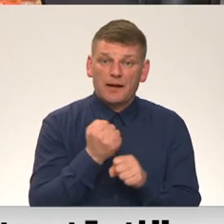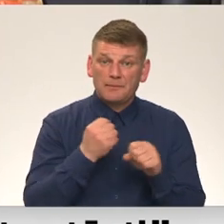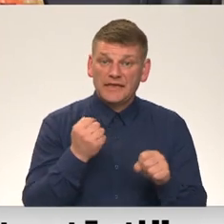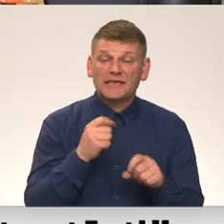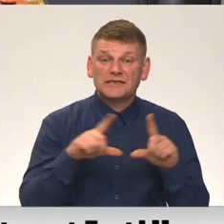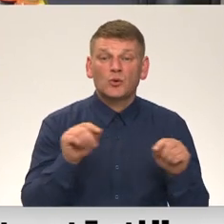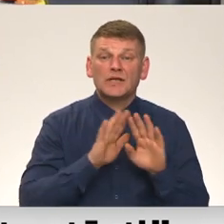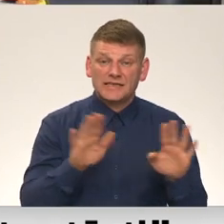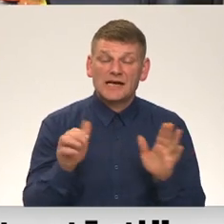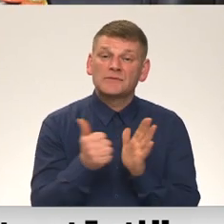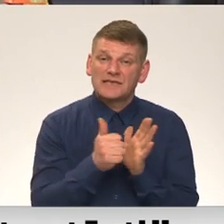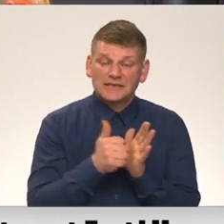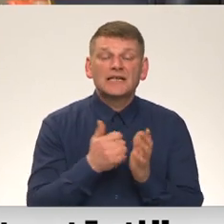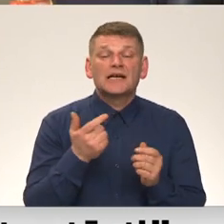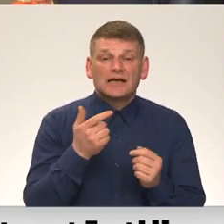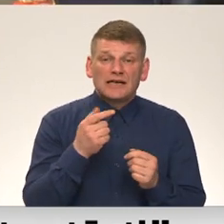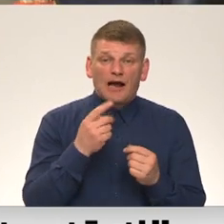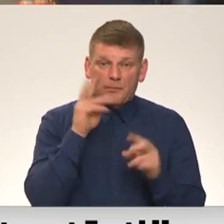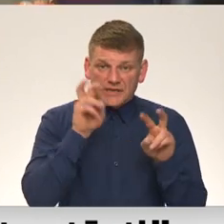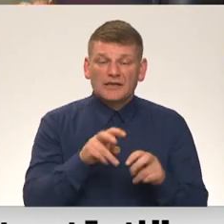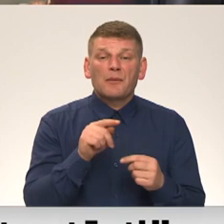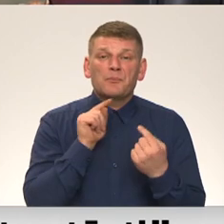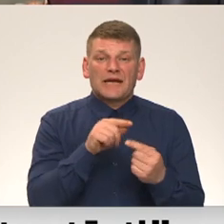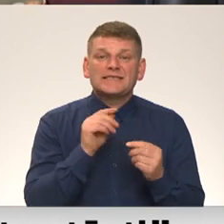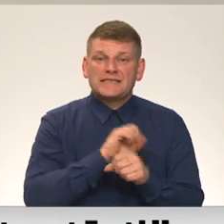izstāde sestdienās apskatāma pret ziedojumiem